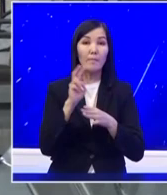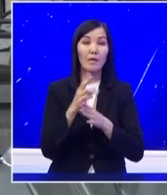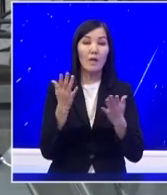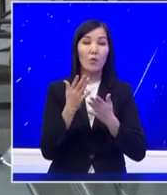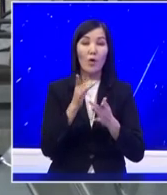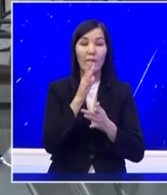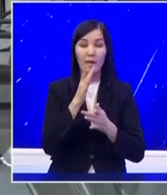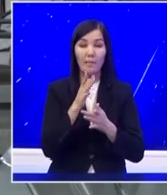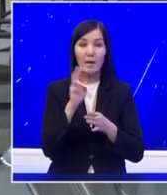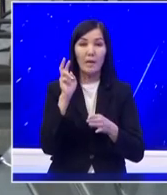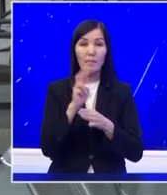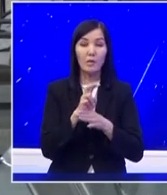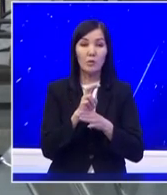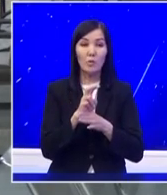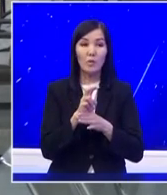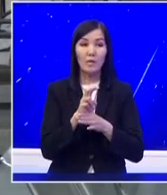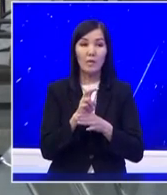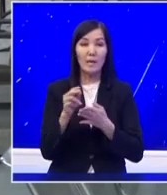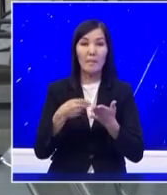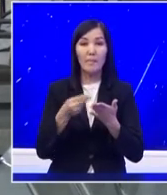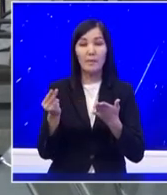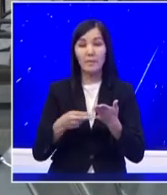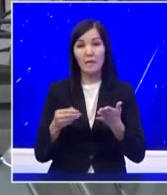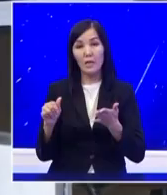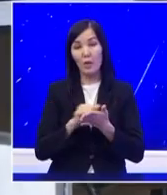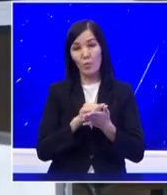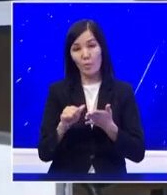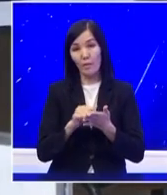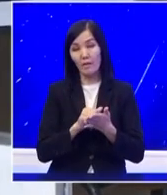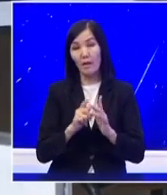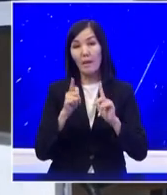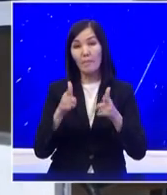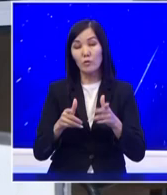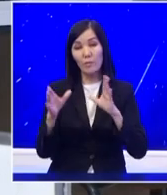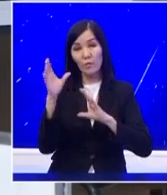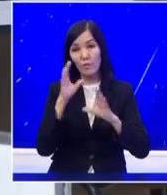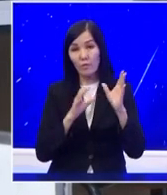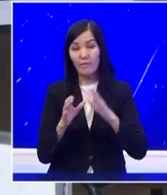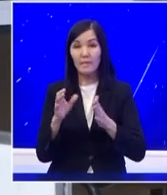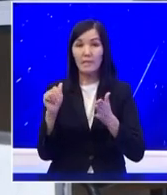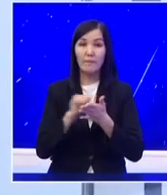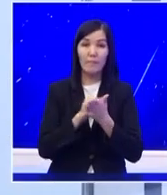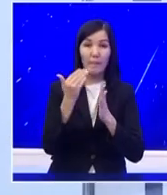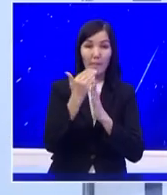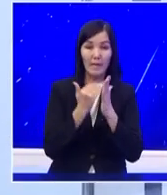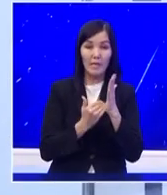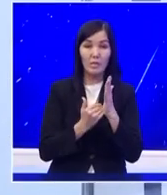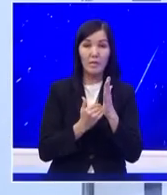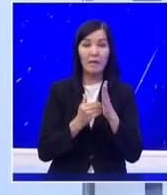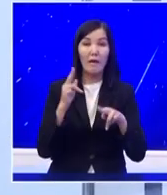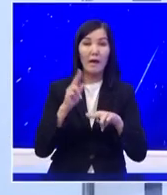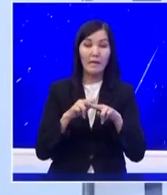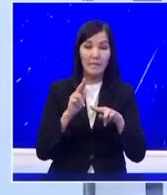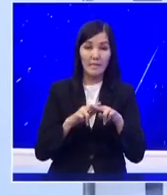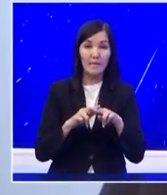какое время. Я пришел в указанное время и подписал все необходимые документы. Для поступления в ВУЗ требуется перечень некоторых документов. Это аттестат, сертификат